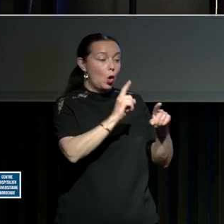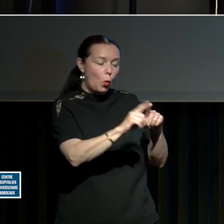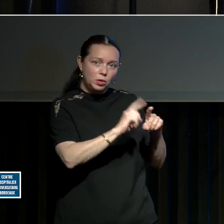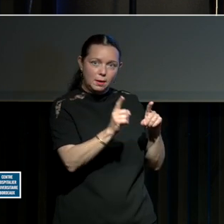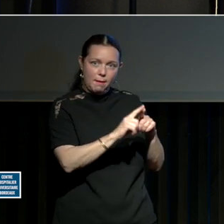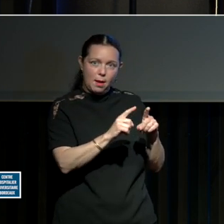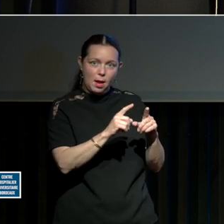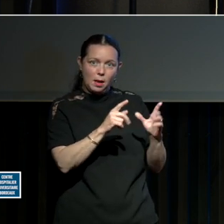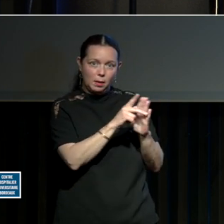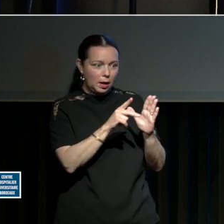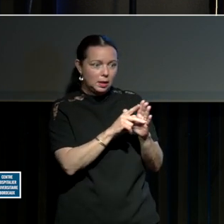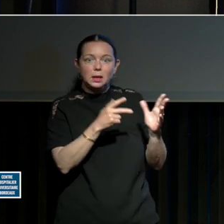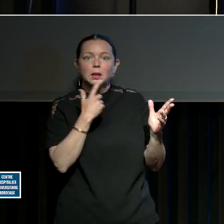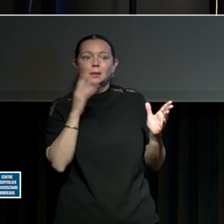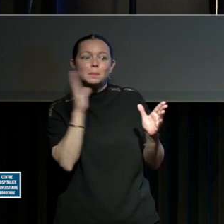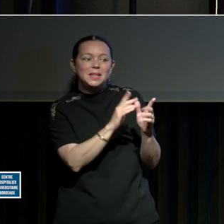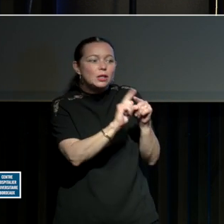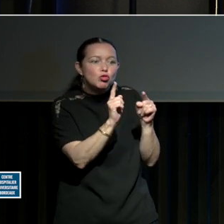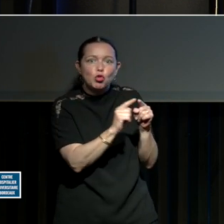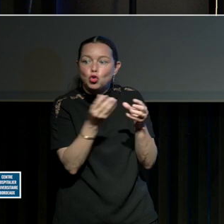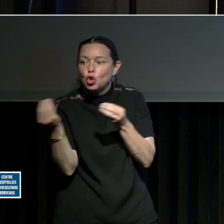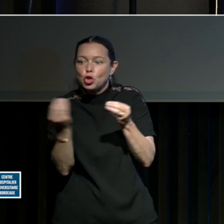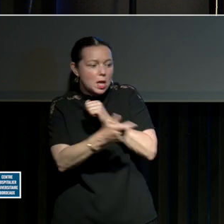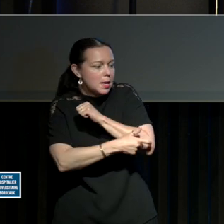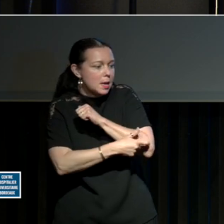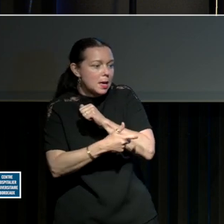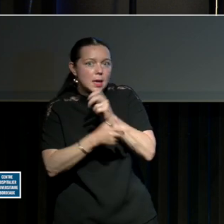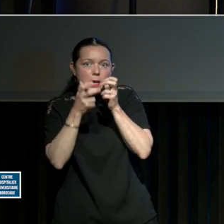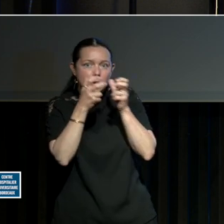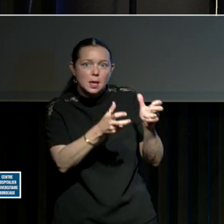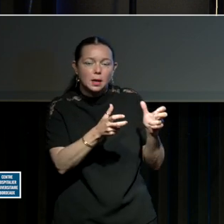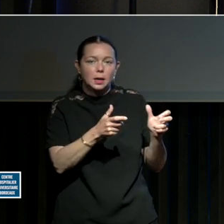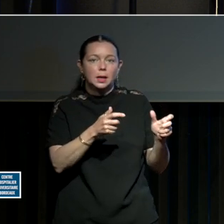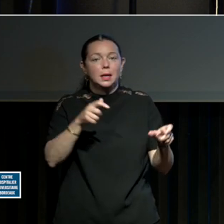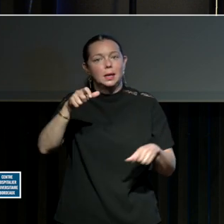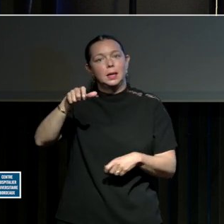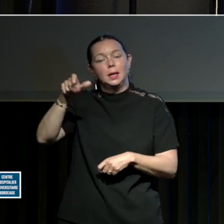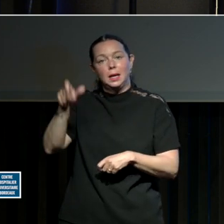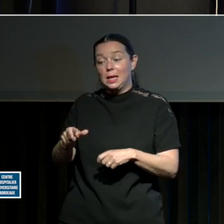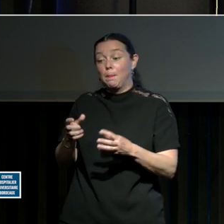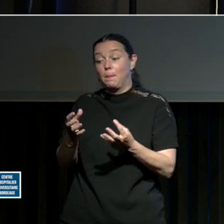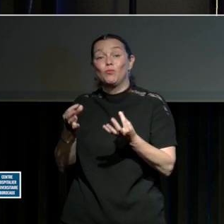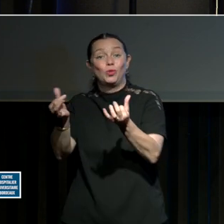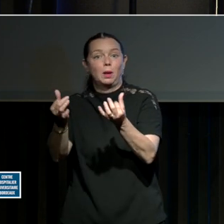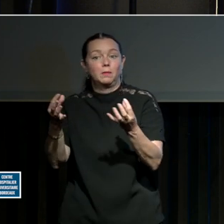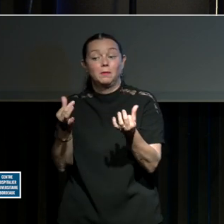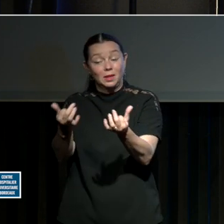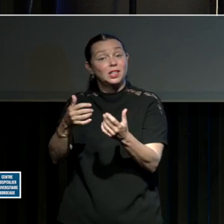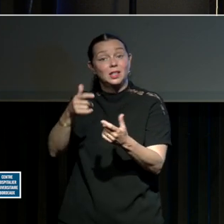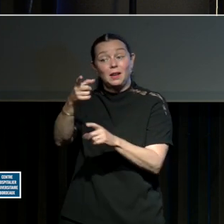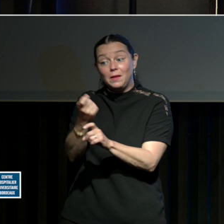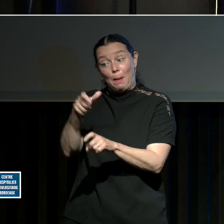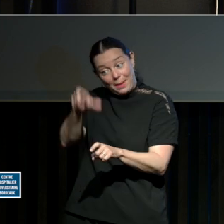l'addiction et des facteurs de vulnérabilité à la fois individuels et des facteurs